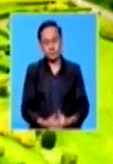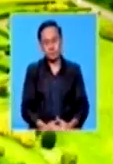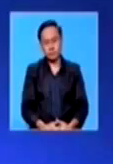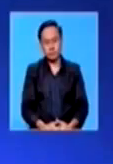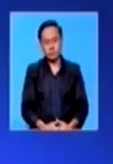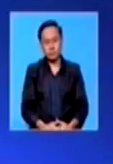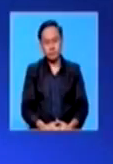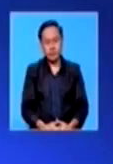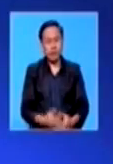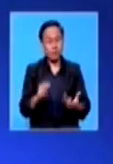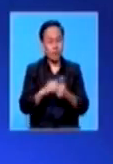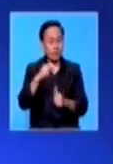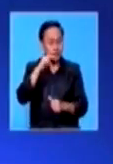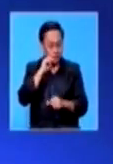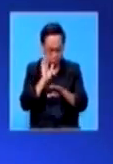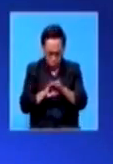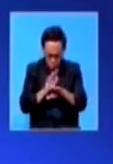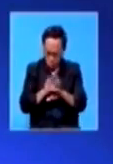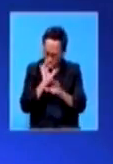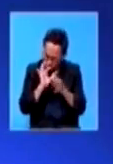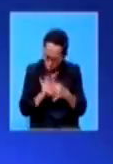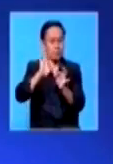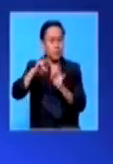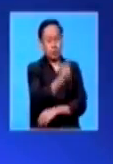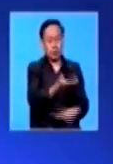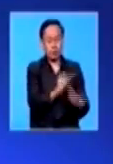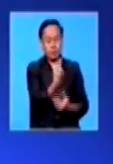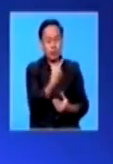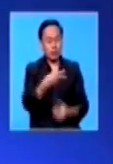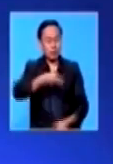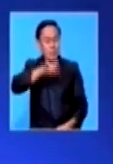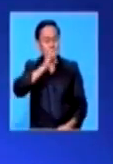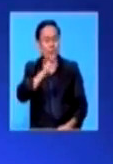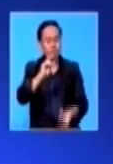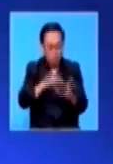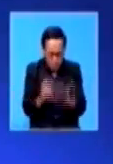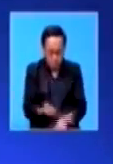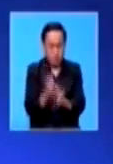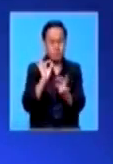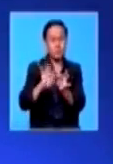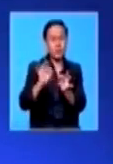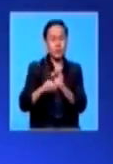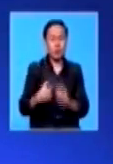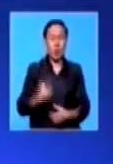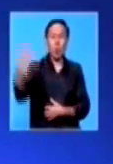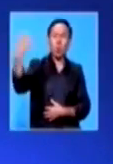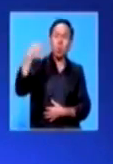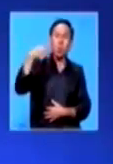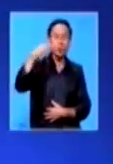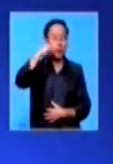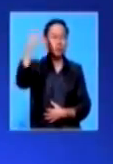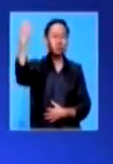นะเรื่องการใช้น้ำนะครับกับห่วงอีกห่วงแล้วห่วงอีกนะประหยัดอาให้น้อยลงนั่นแหละอย่าขัดสีชีวันกันนานนักเกิน